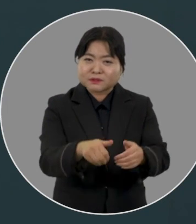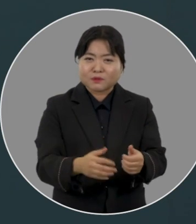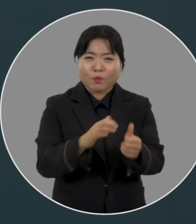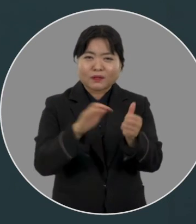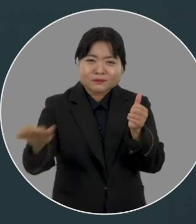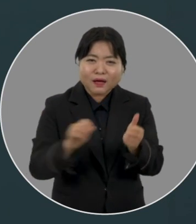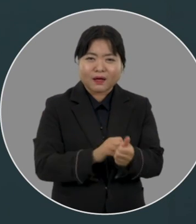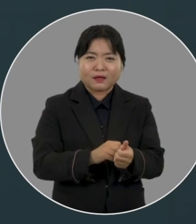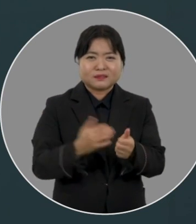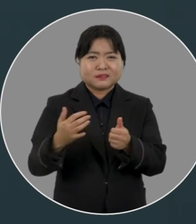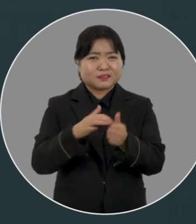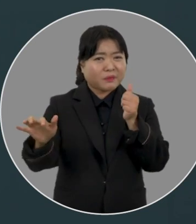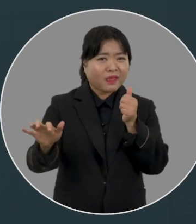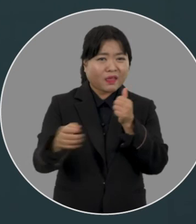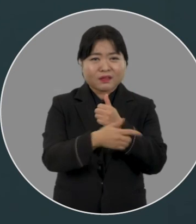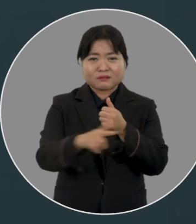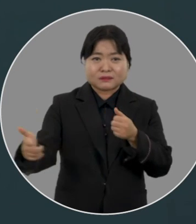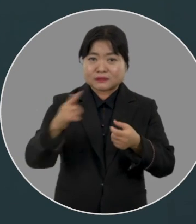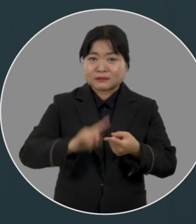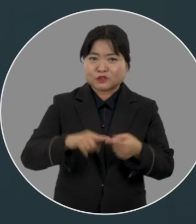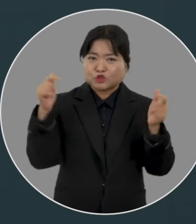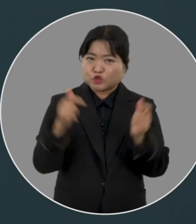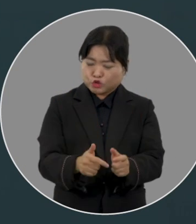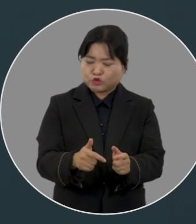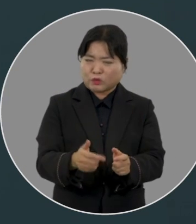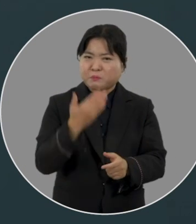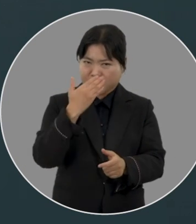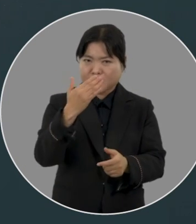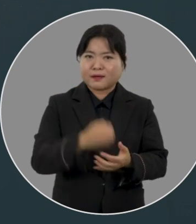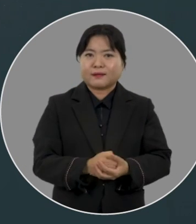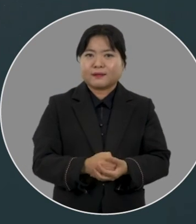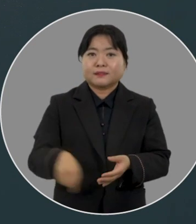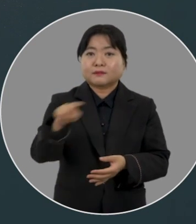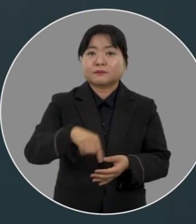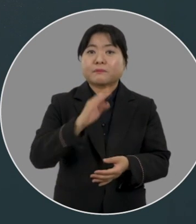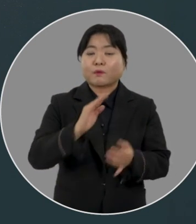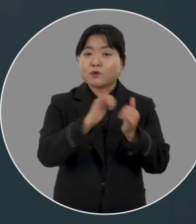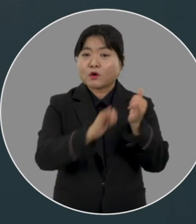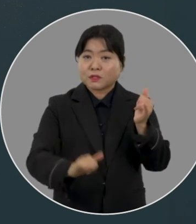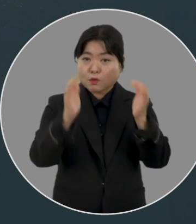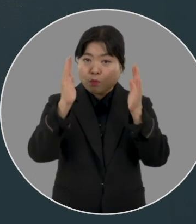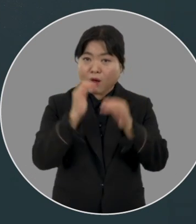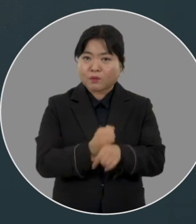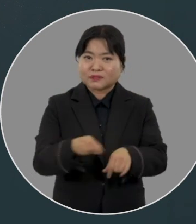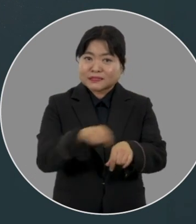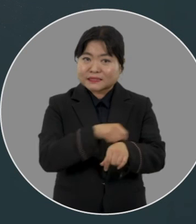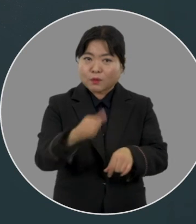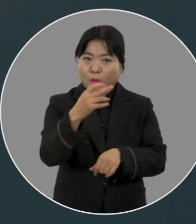왕따, 이지매 이런 것들이 줄지 않겠어요? 이게 바로 역사를 공부하고